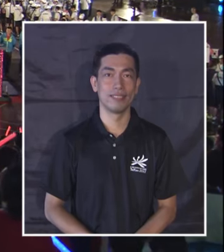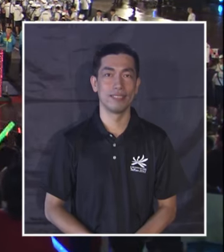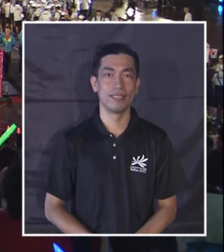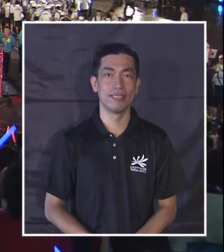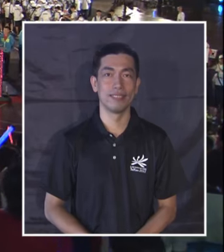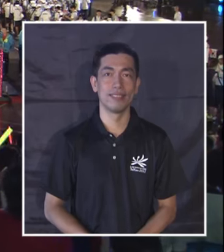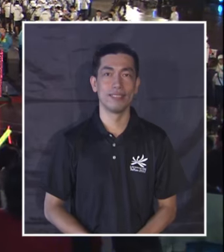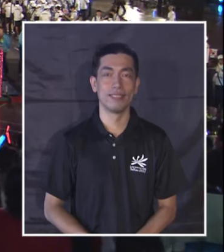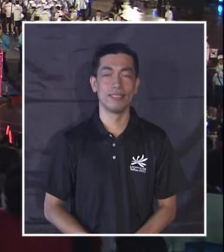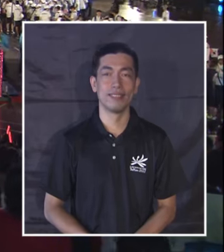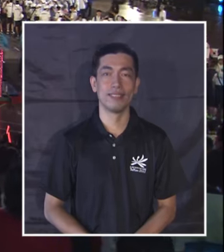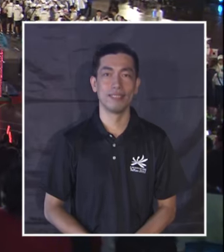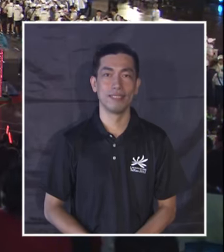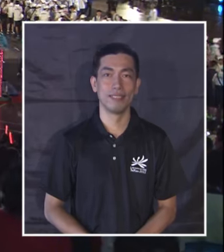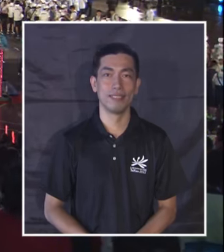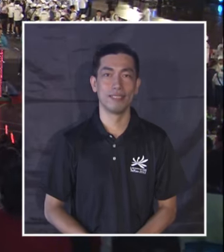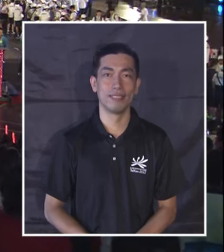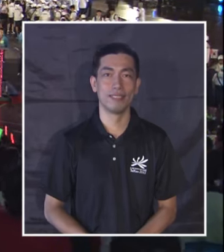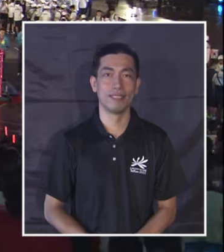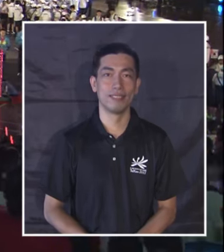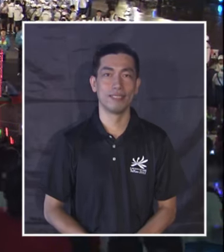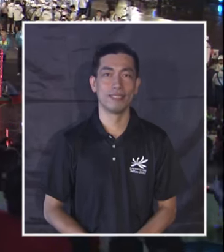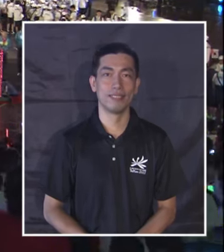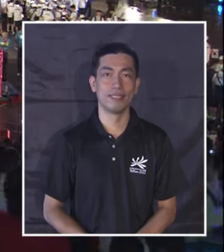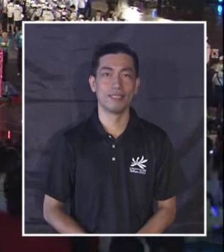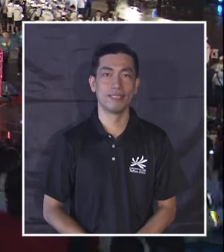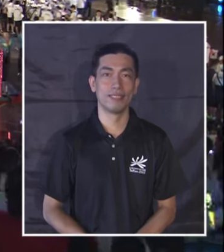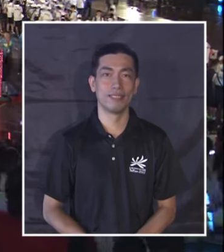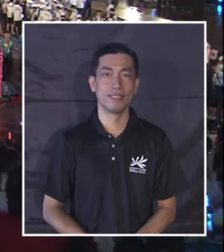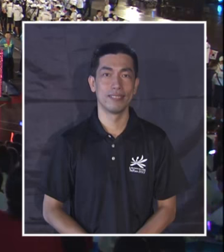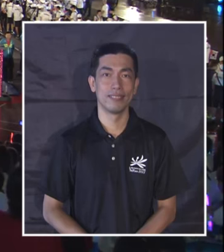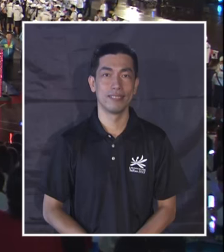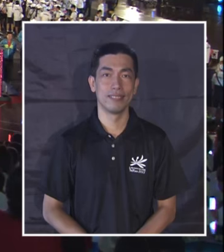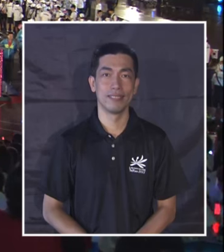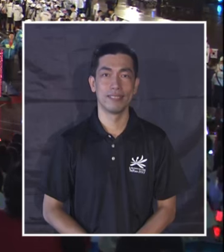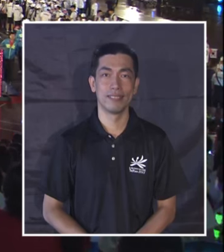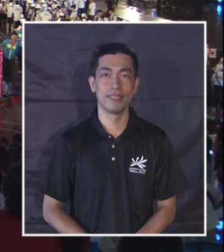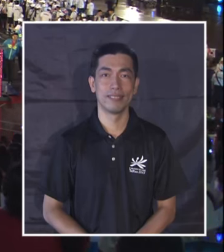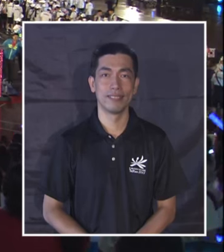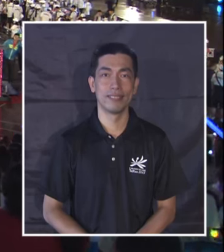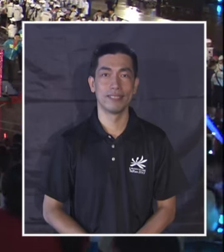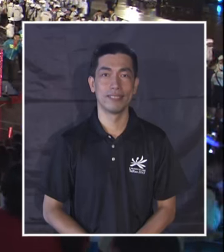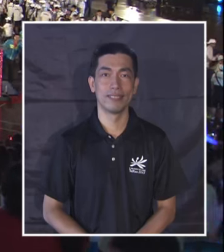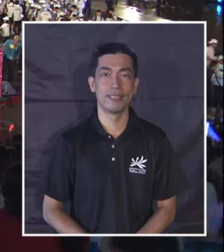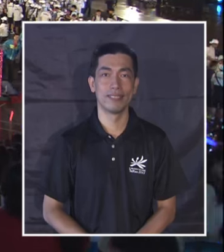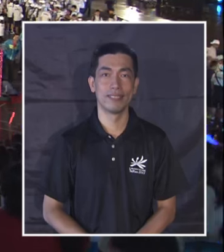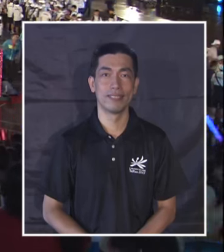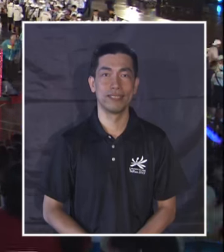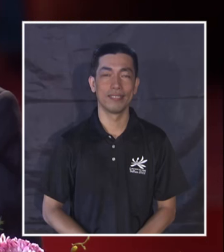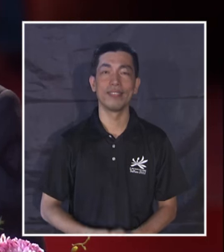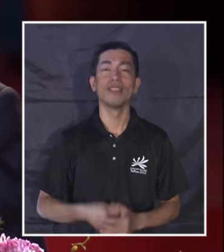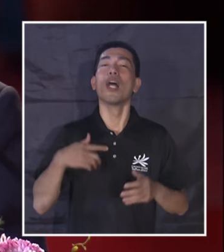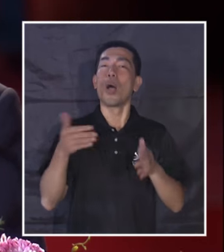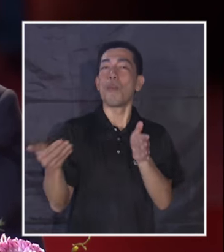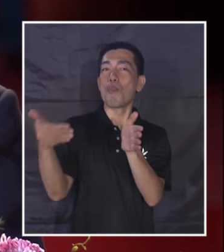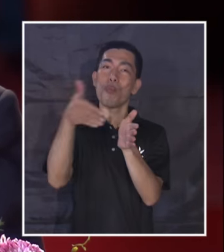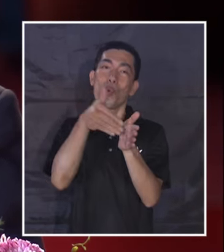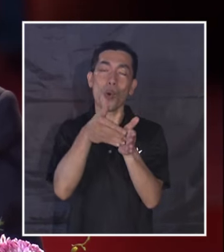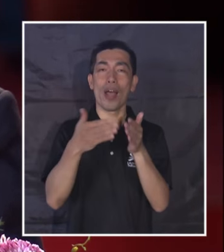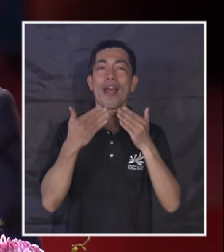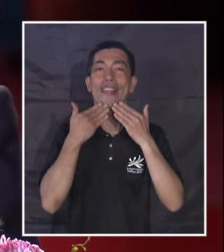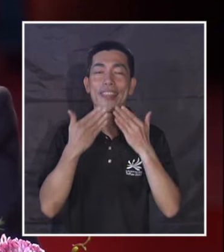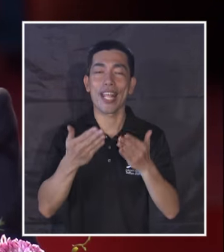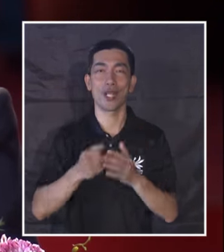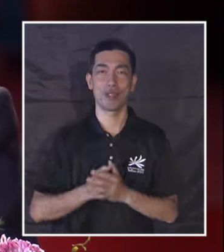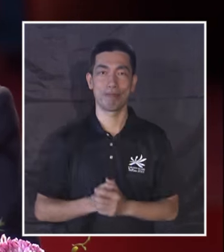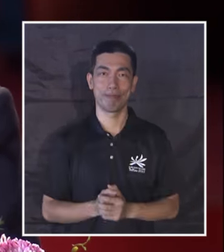to experience and appreciate the beauty. 我也要再次的谢谢教